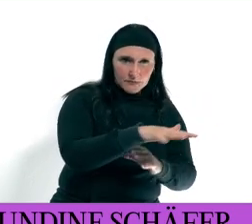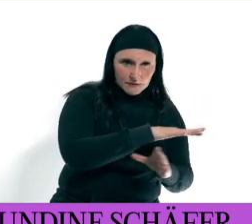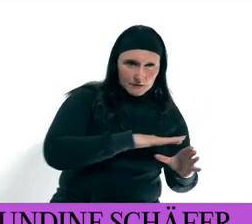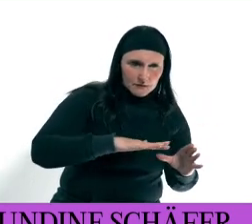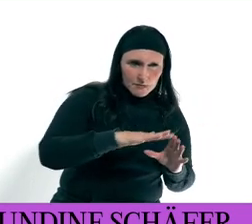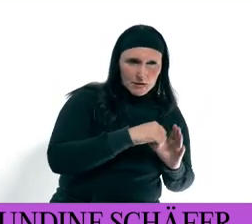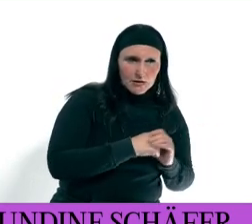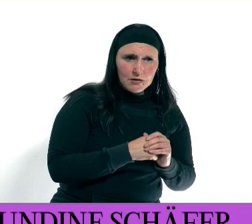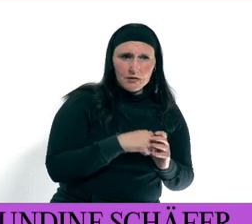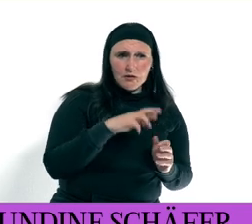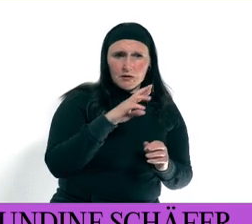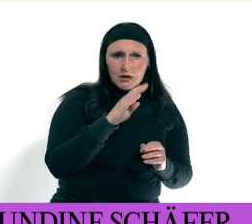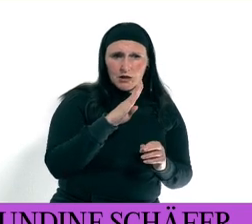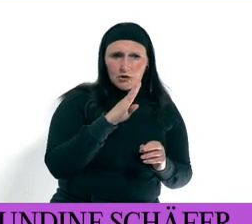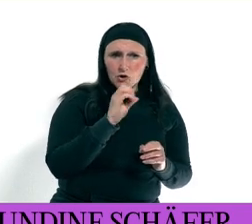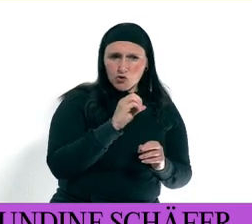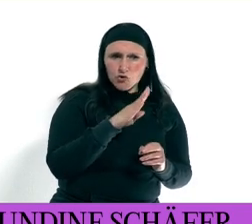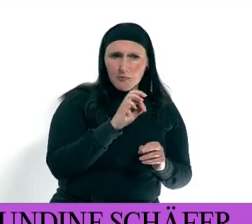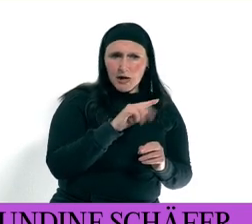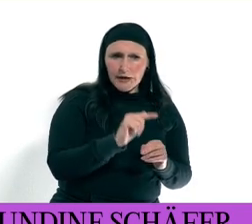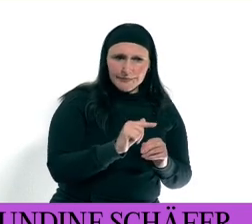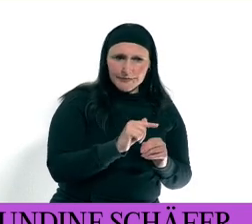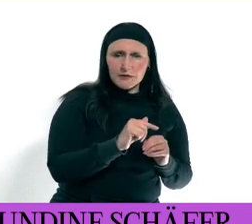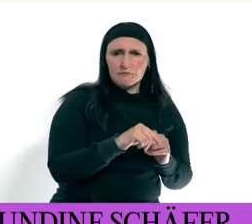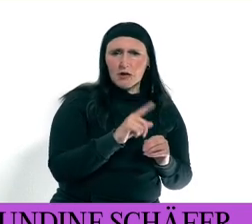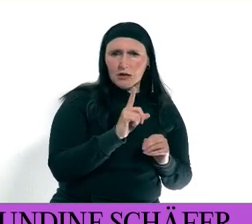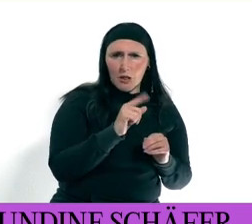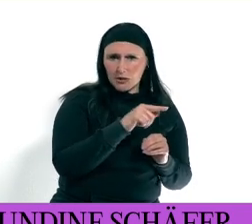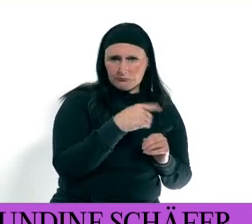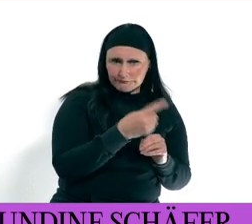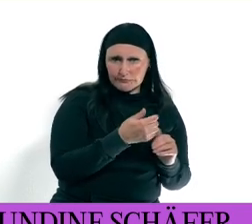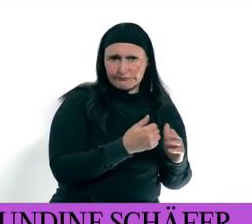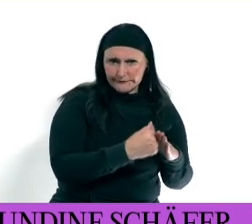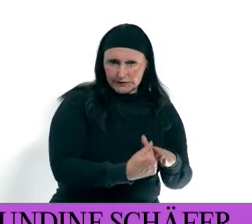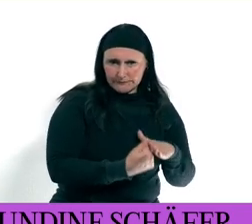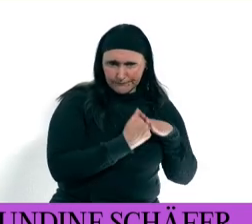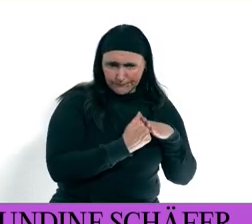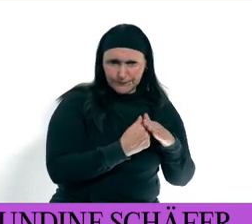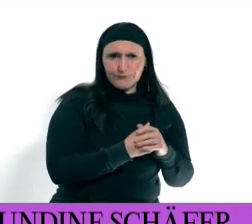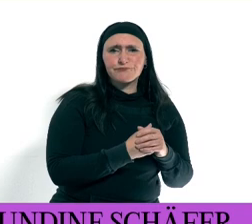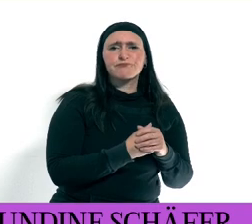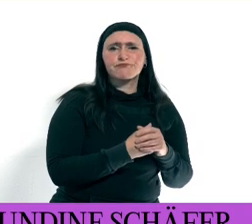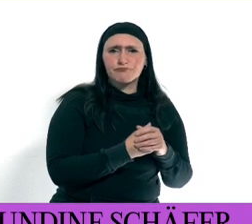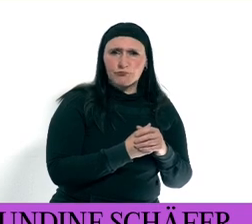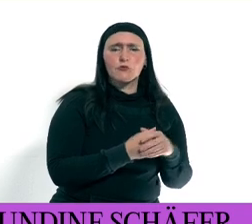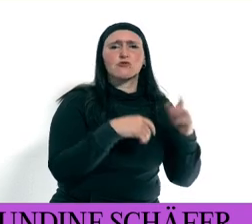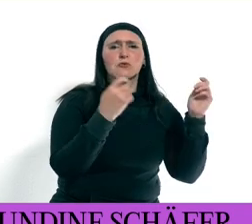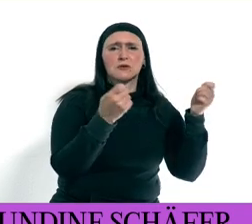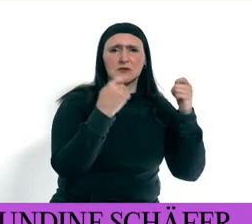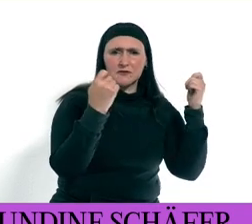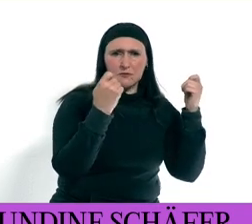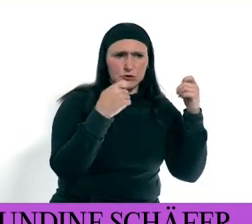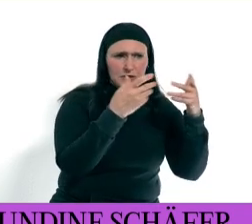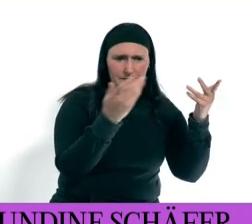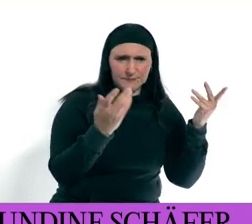haben diesen Raum gesichert für uns. Wir hatten auch